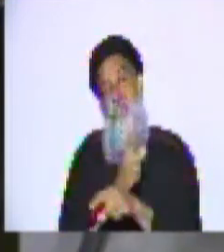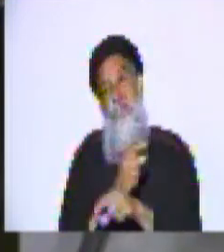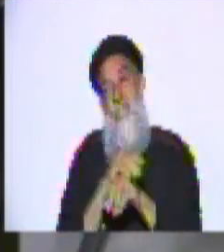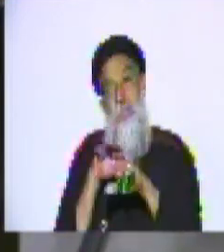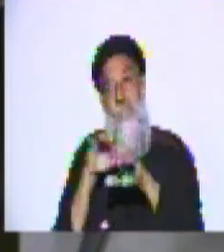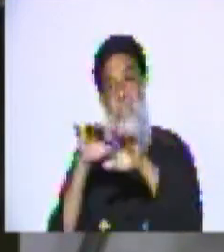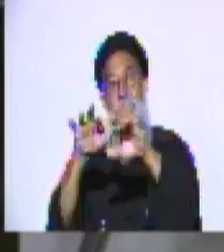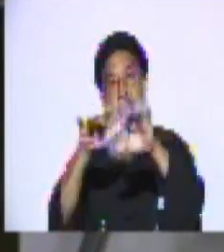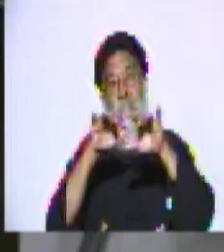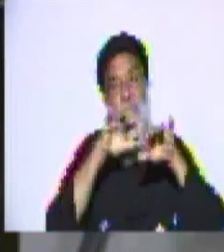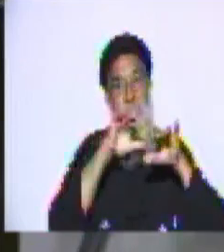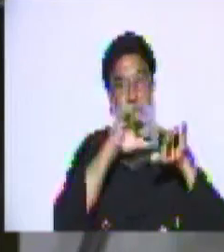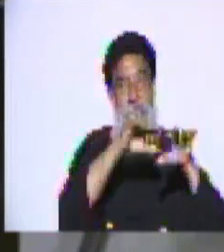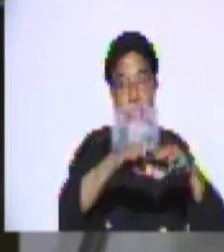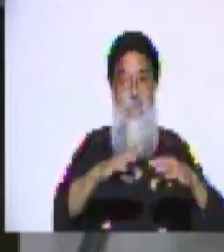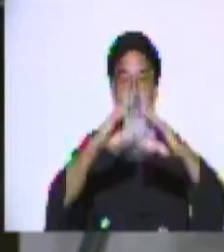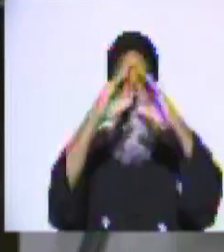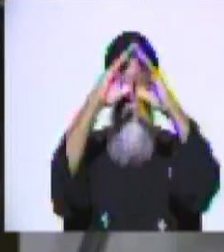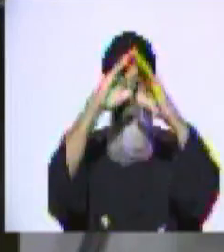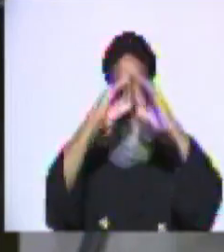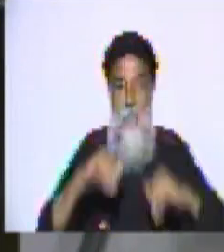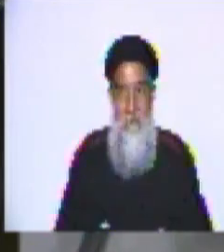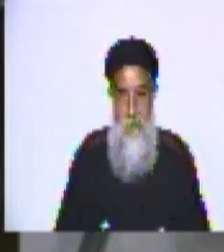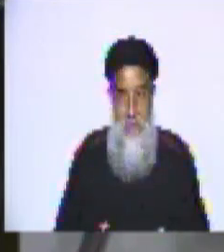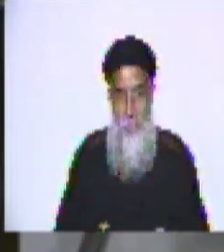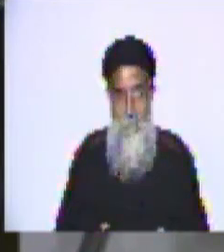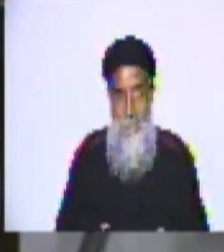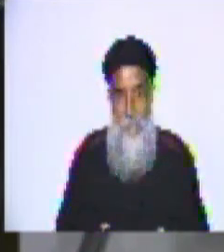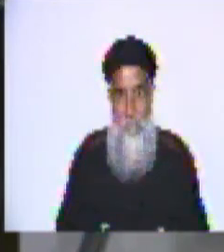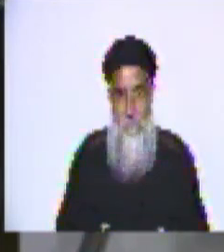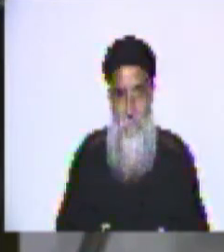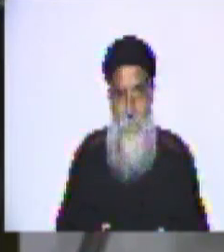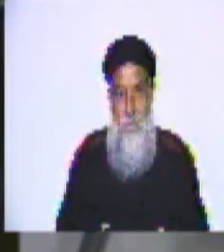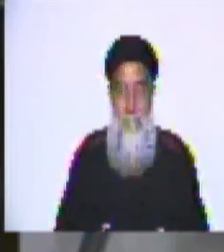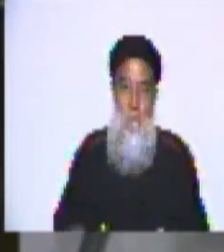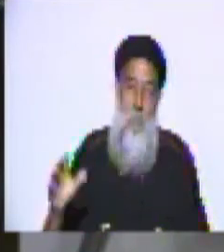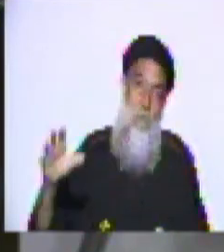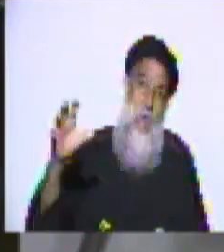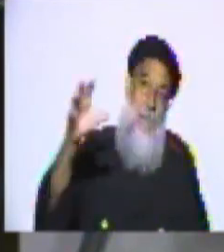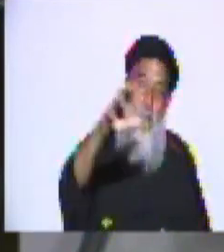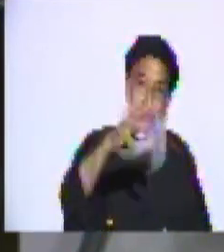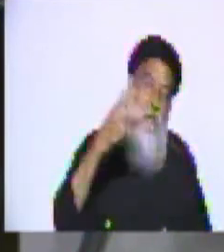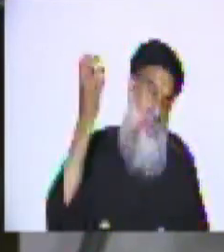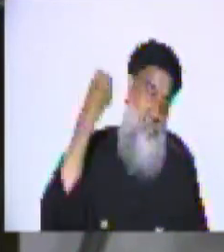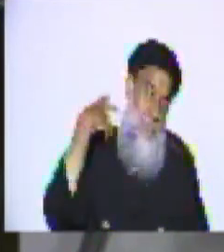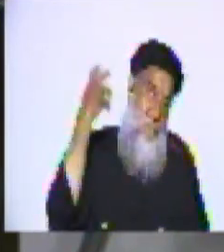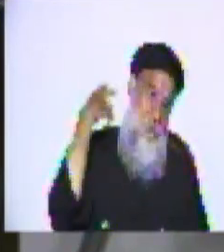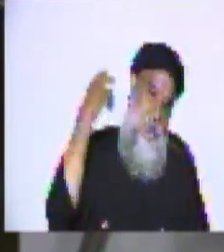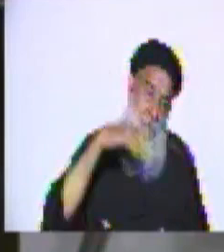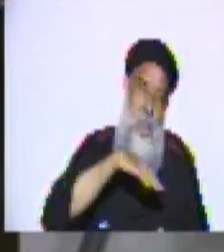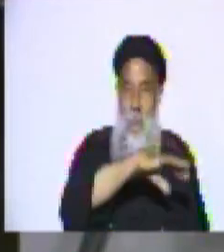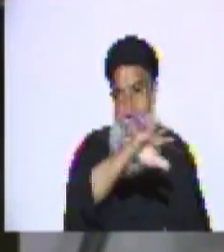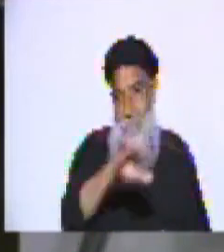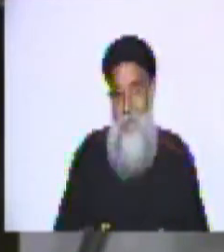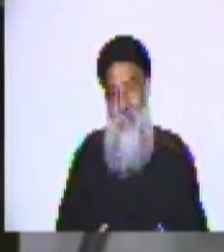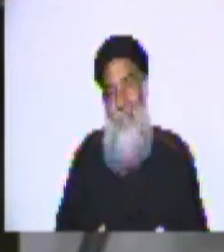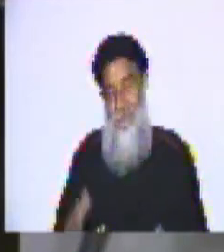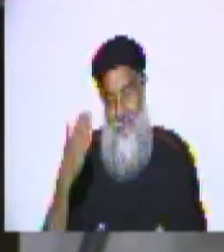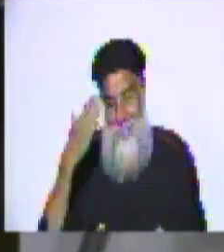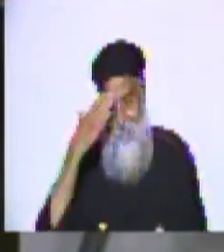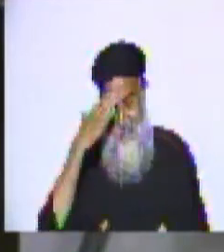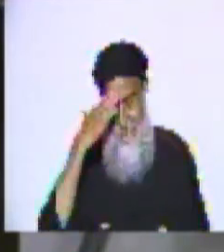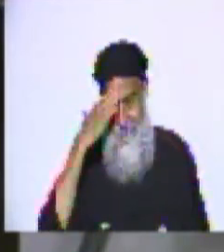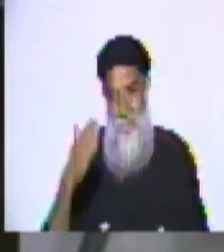كرز في مصر وليبيا وشمال إفريقيا. شكرا سيدنا يعني، شكر لقدسك على